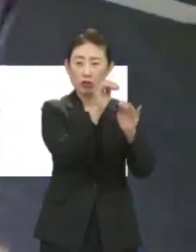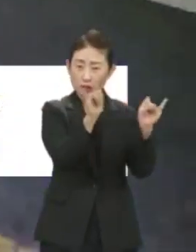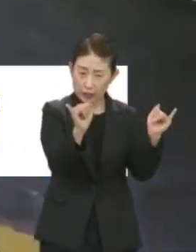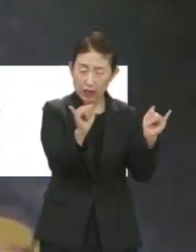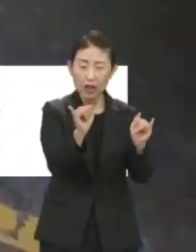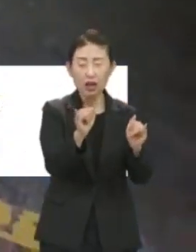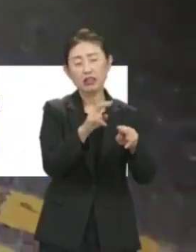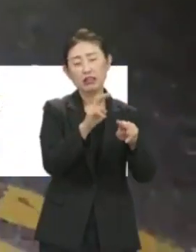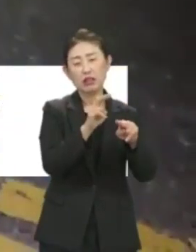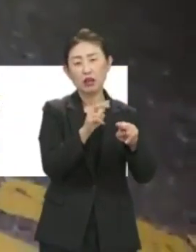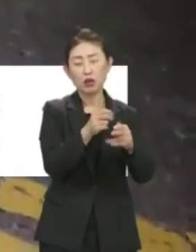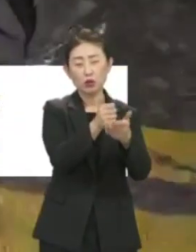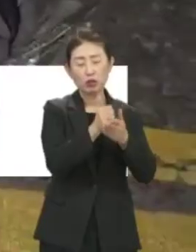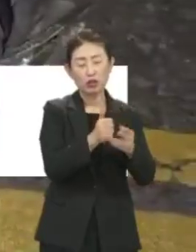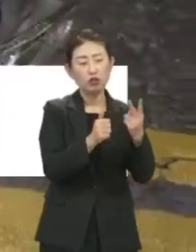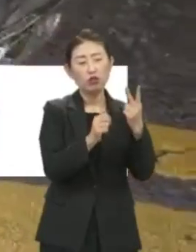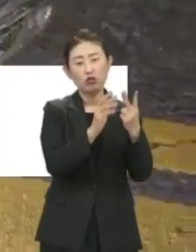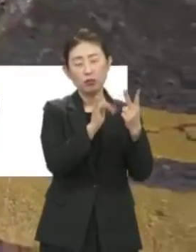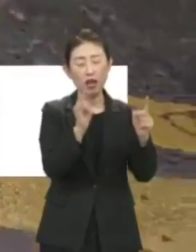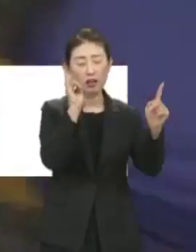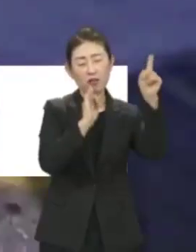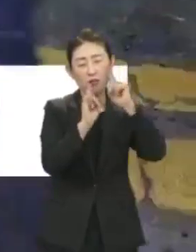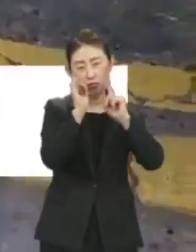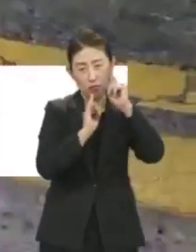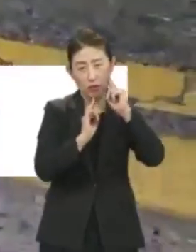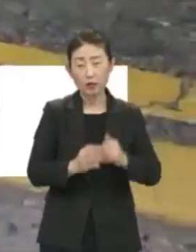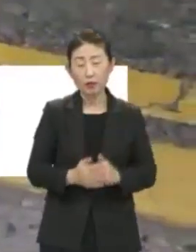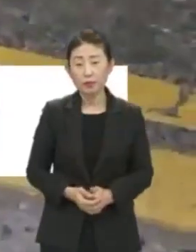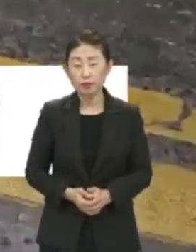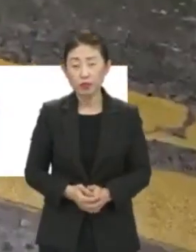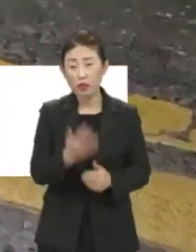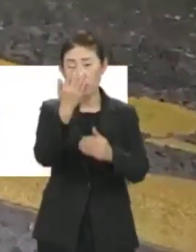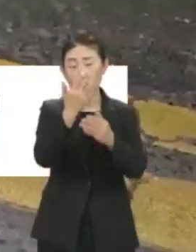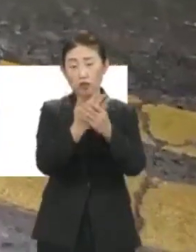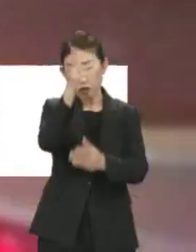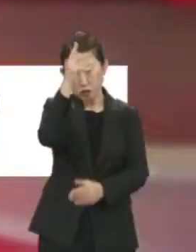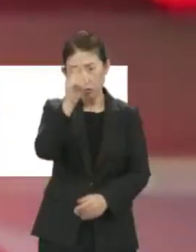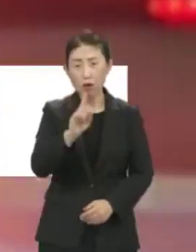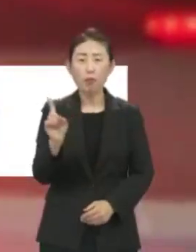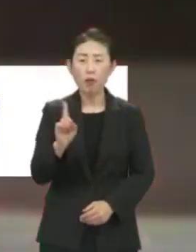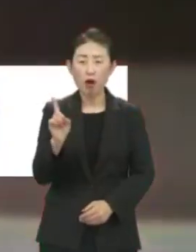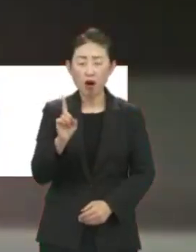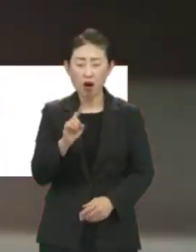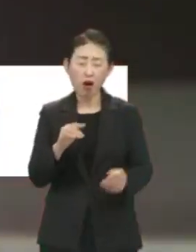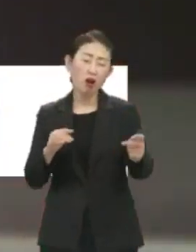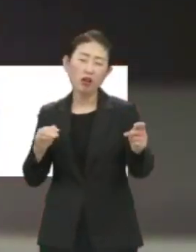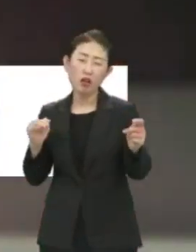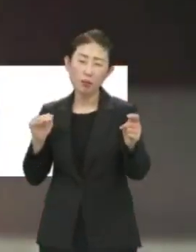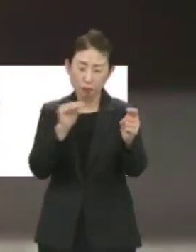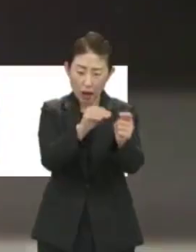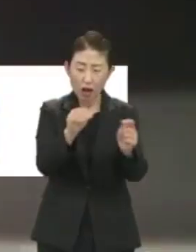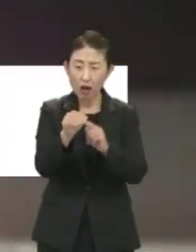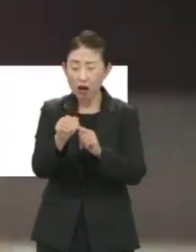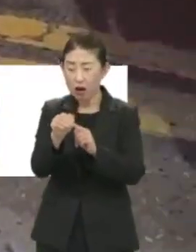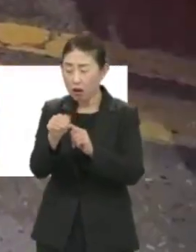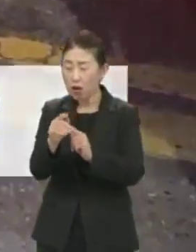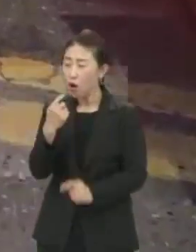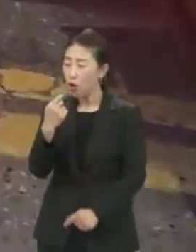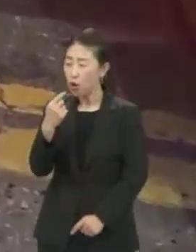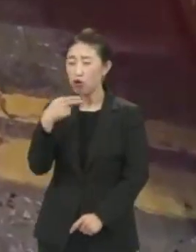50대 기사와 승객 한 명이 경상을 입었습니다. 유성경찰서는 사고 당시 가해 운전자 A씨의 혈중